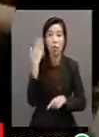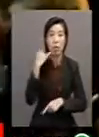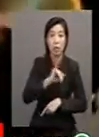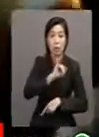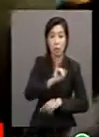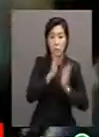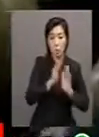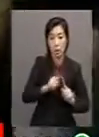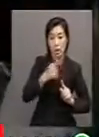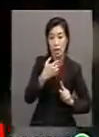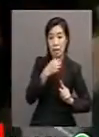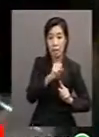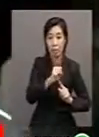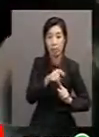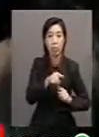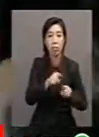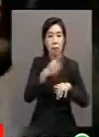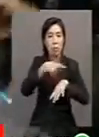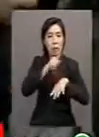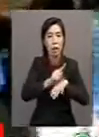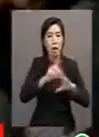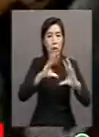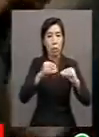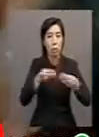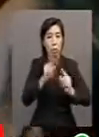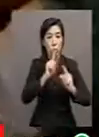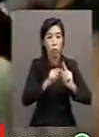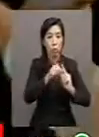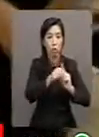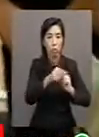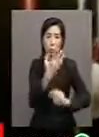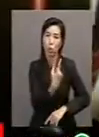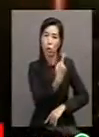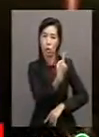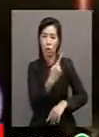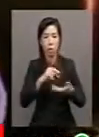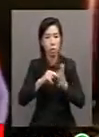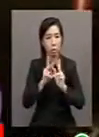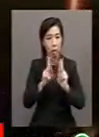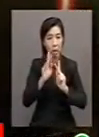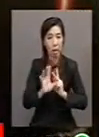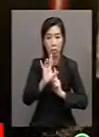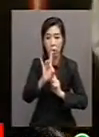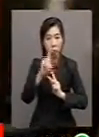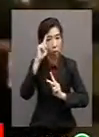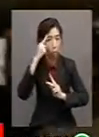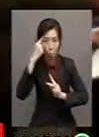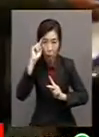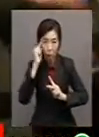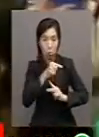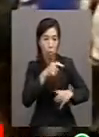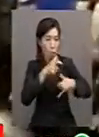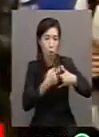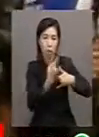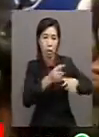นต์หัสดินนิตยาในฐานะประธานที่ประชุมผู้ถือหุ้นเพียงคนเดียวขณะที่กรรมการทั้ง8คนก็ไม่มีส่วนร่วมต่อการตัดสิน